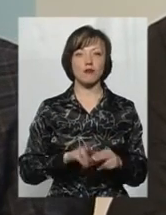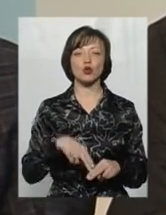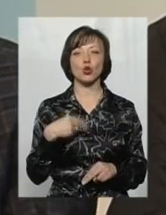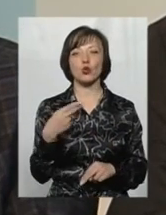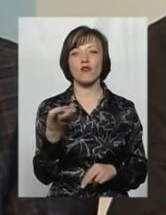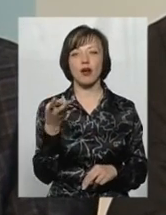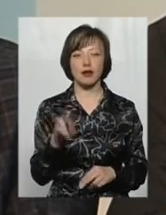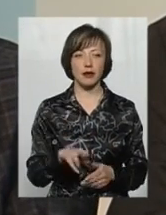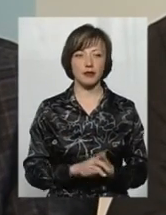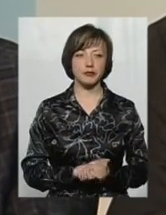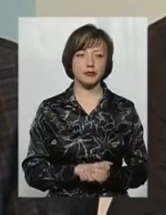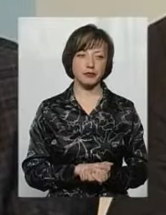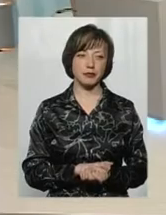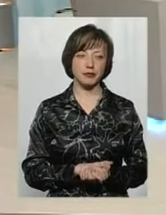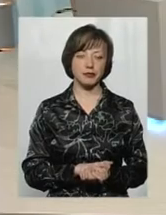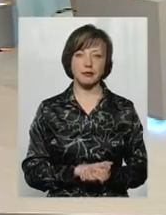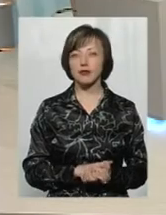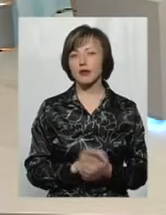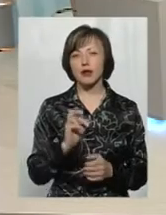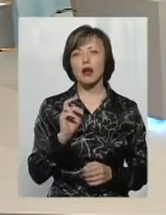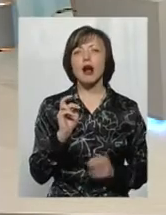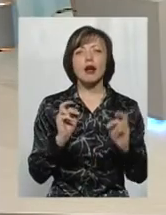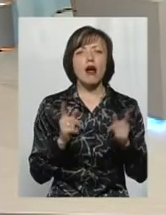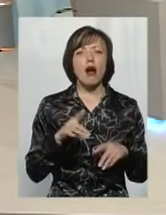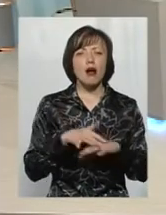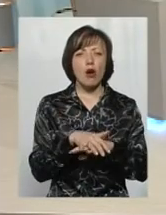відшкодування. А як рахують